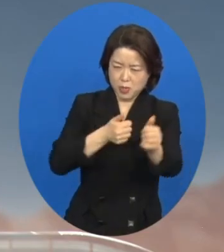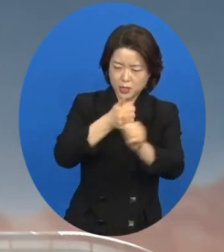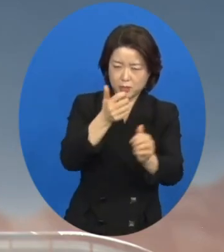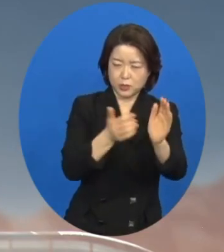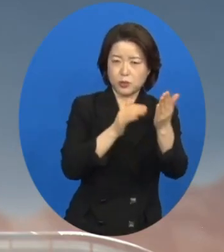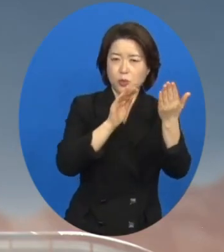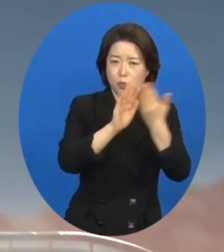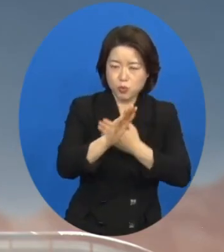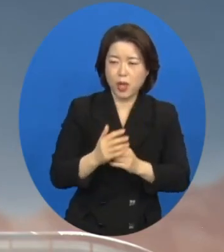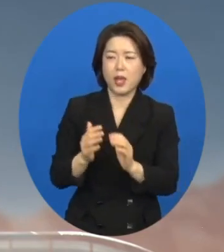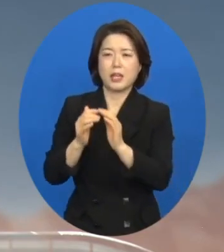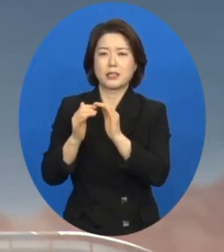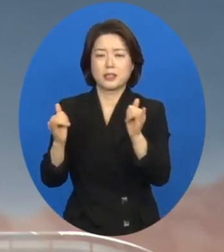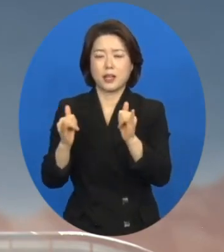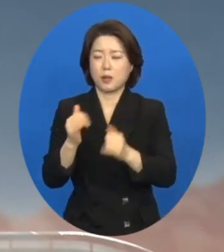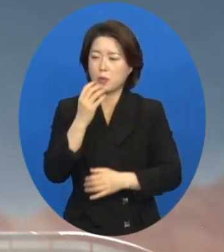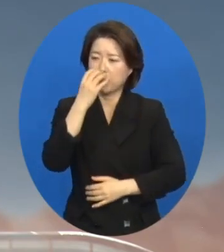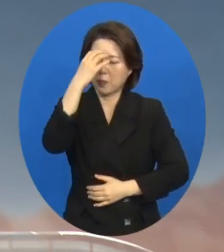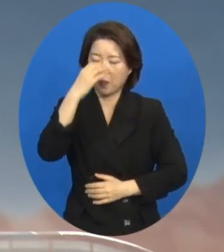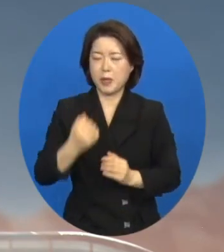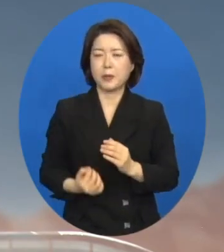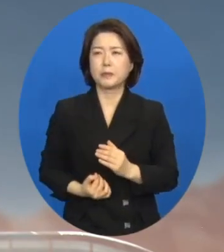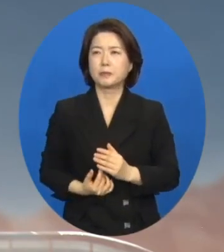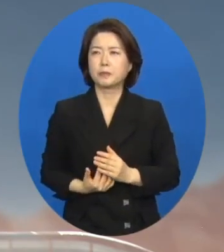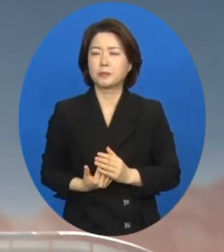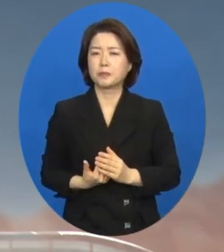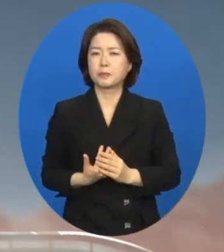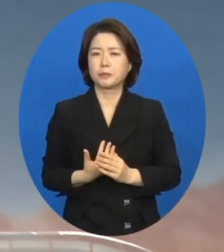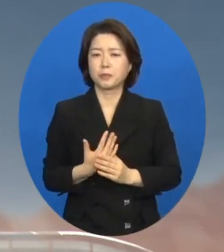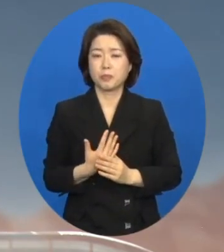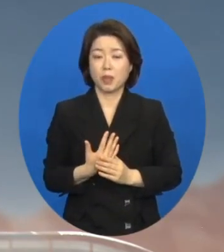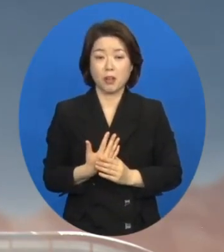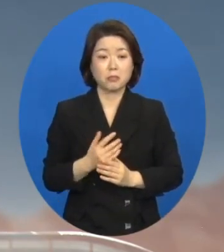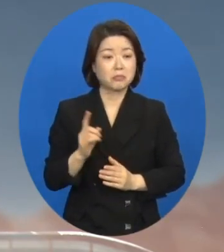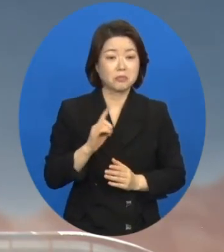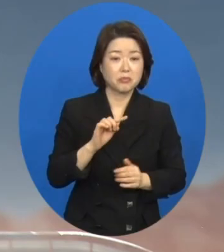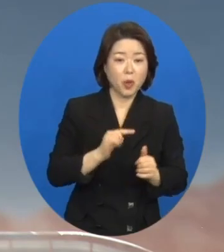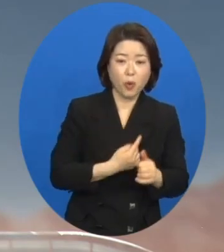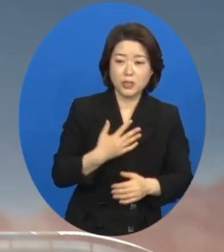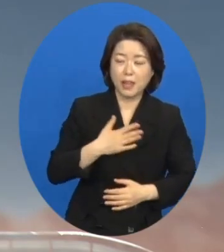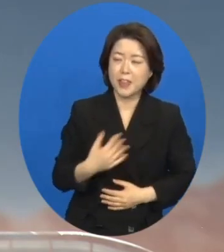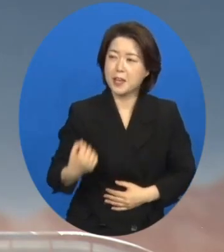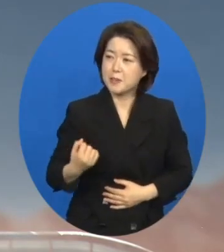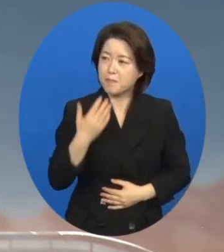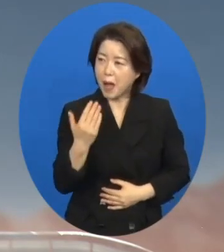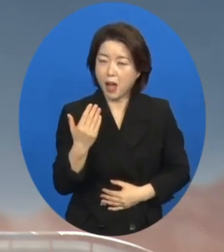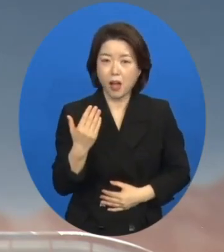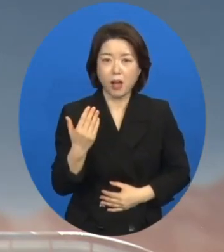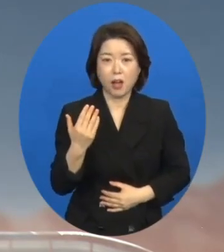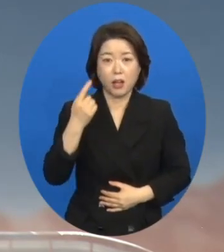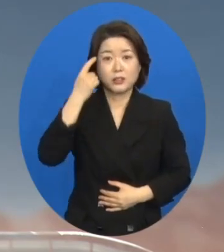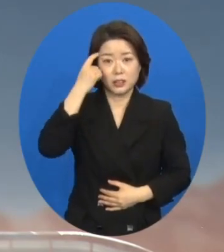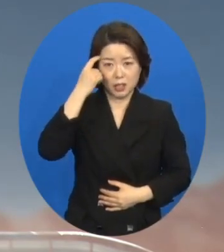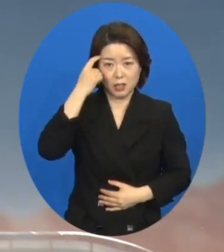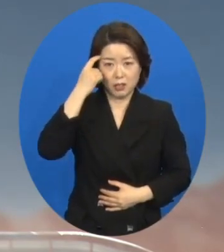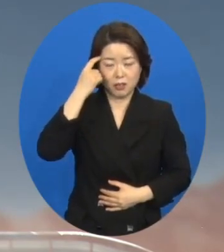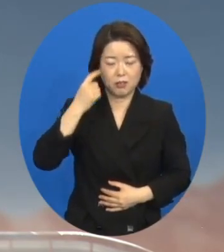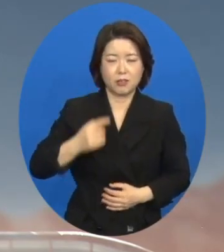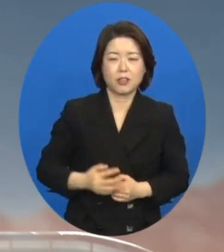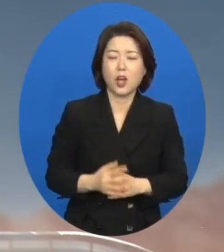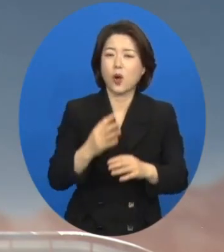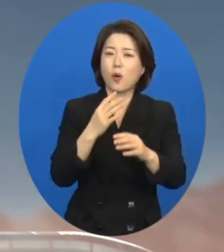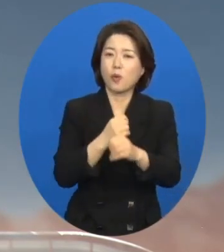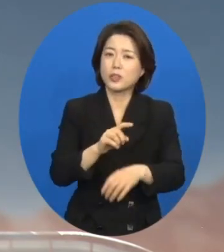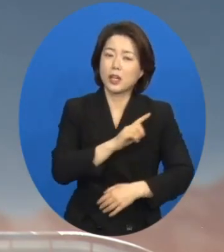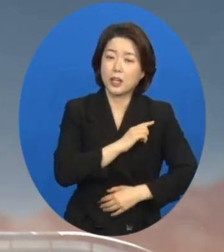사람은 교만이 스멀스멀 들어와서 어느덧 내 힘으로 할 수 있다라고 생각을 하는 거예요. 그래서 언제가 가장